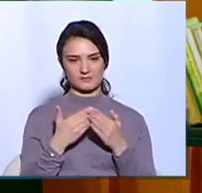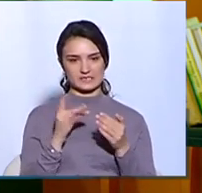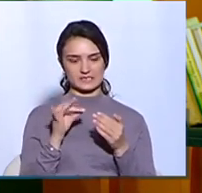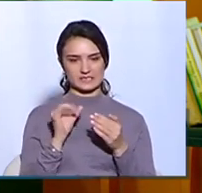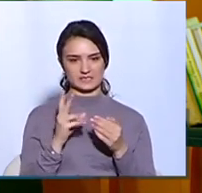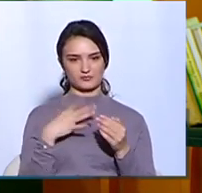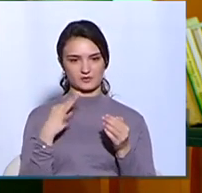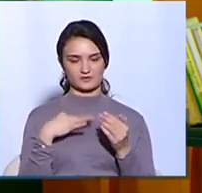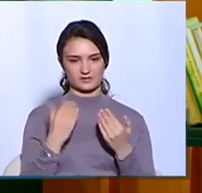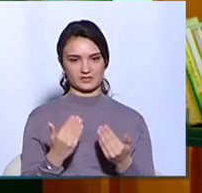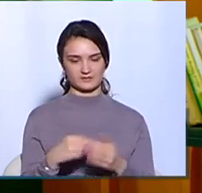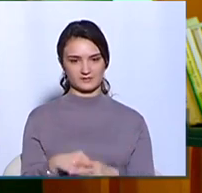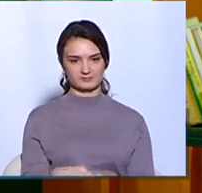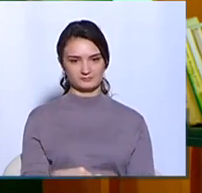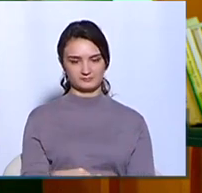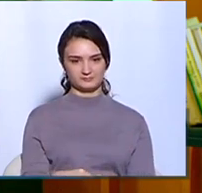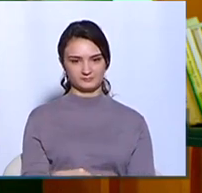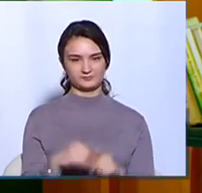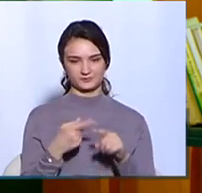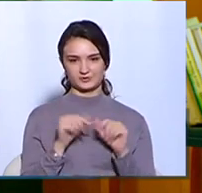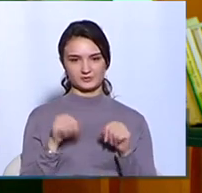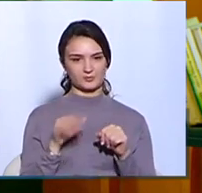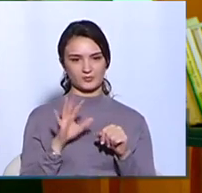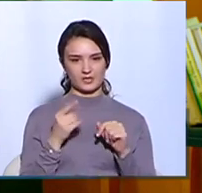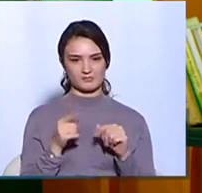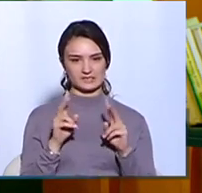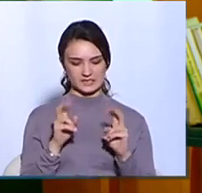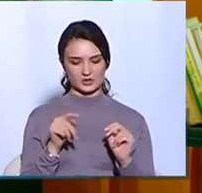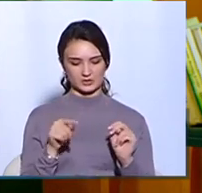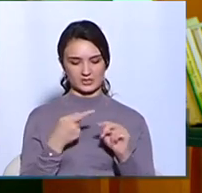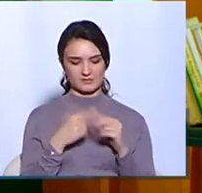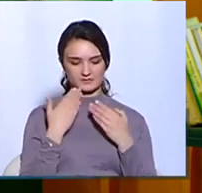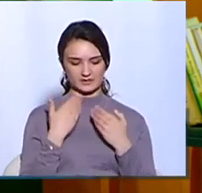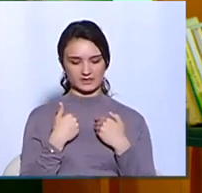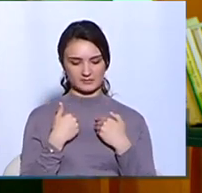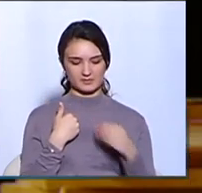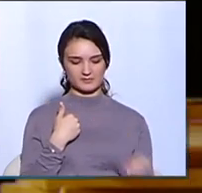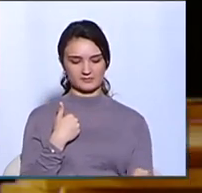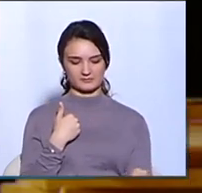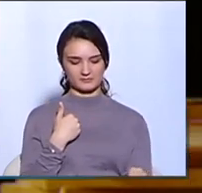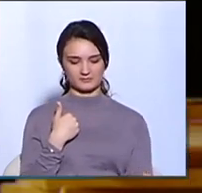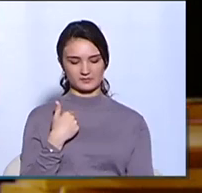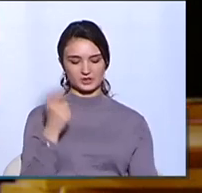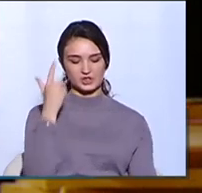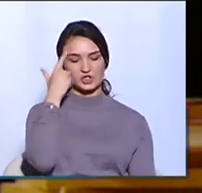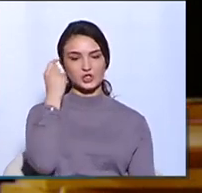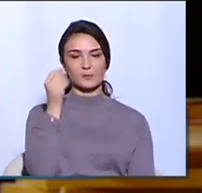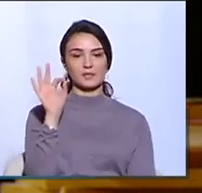რისკებს შვილისათვის. და შეიძლება თუ რამის დიაგნოსტიკა, დიახ, ამას გვეკითხება. რაც შეეხება